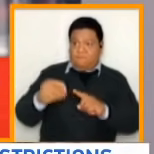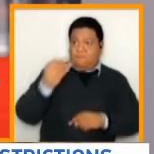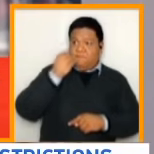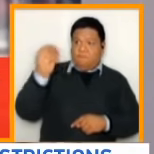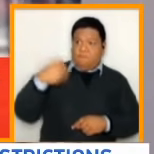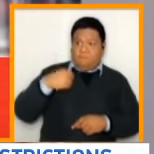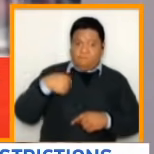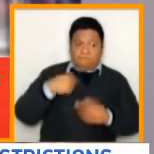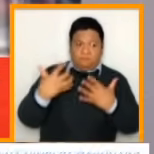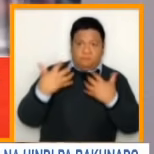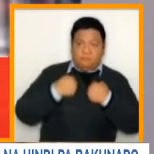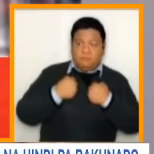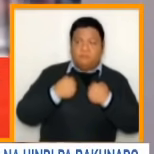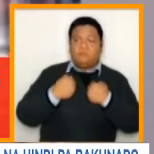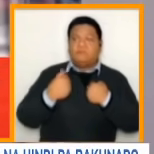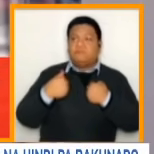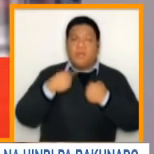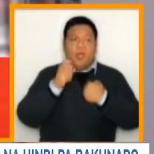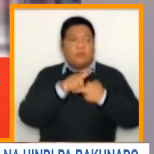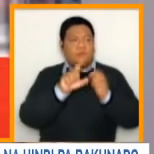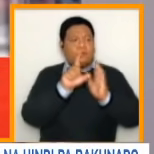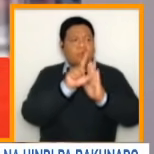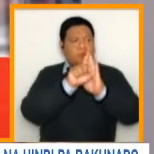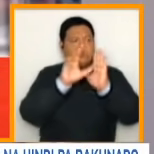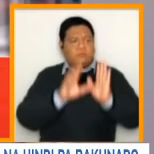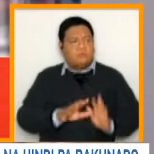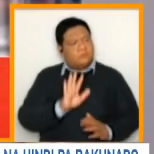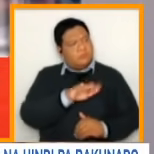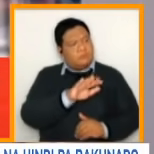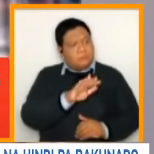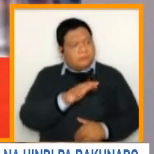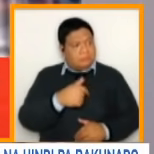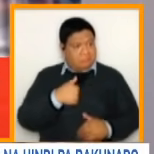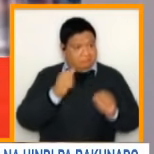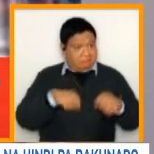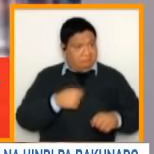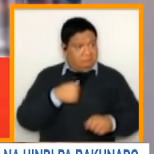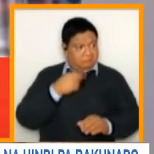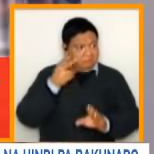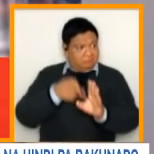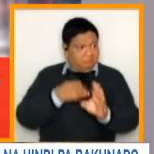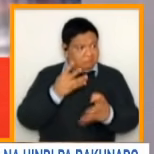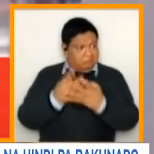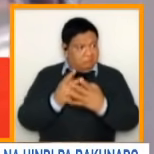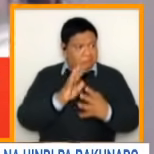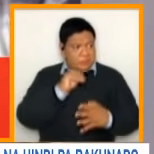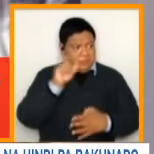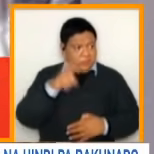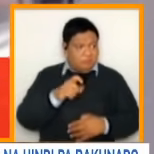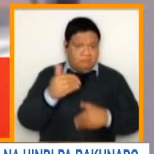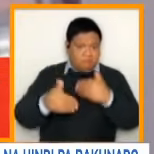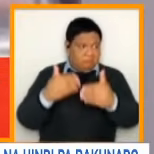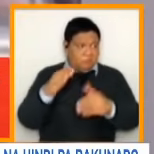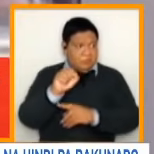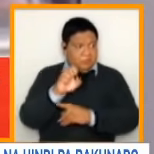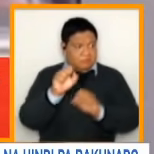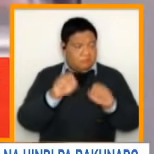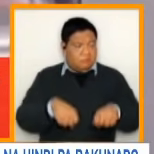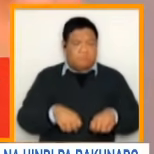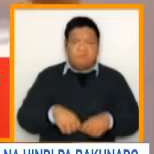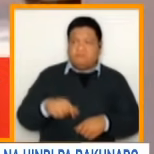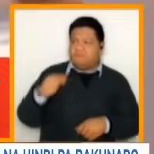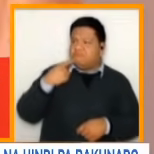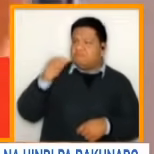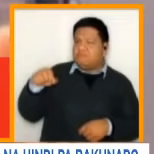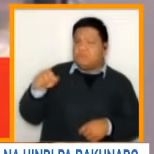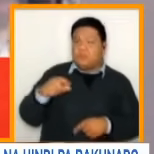lawyer. Attorney, pwede bang wala ako dito? Uusad pa rin yung kaso? Sabi niya, yes. But I fought my legal battle